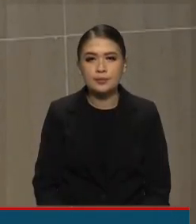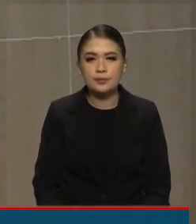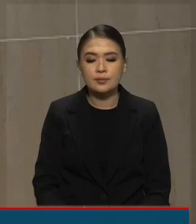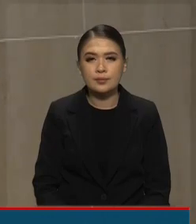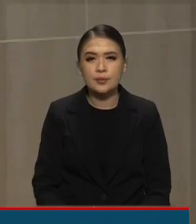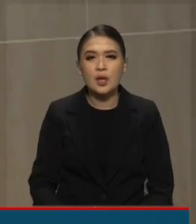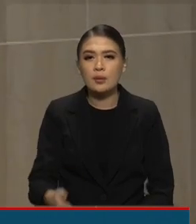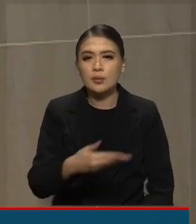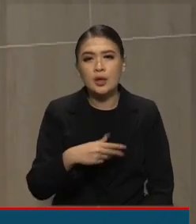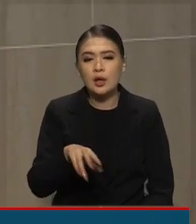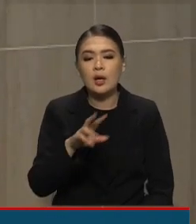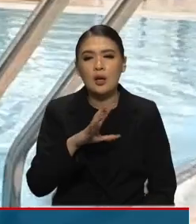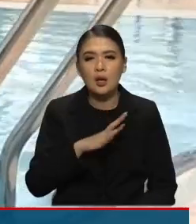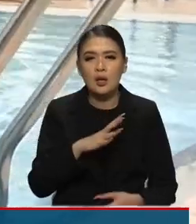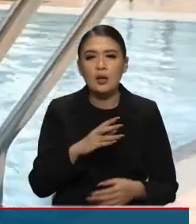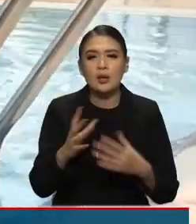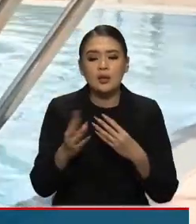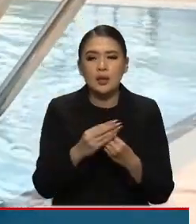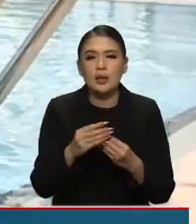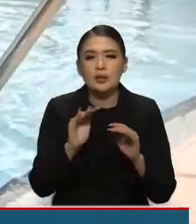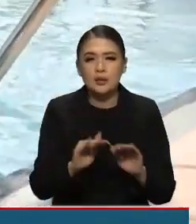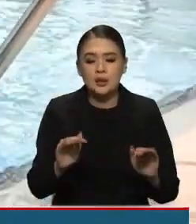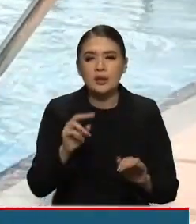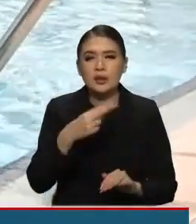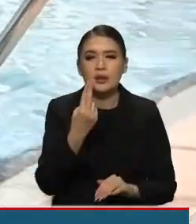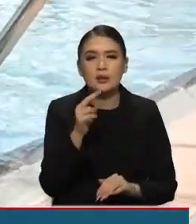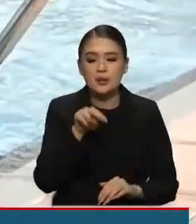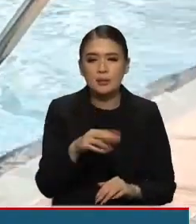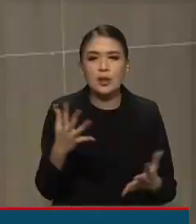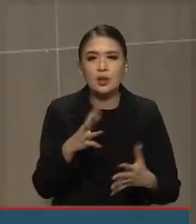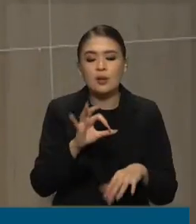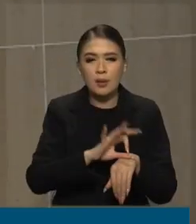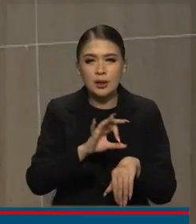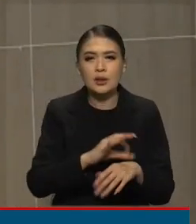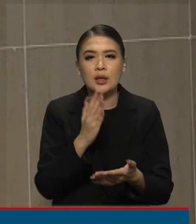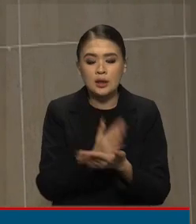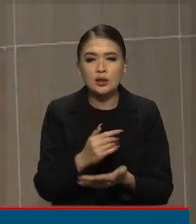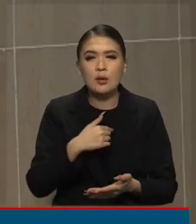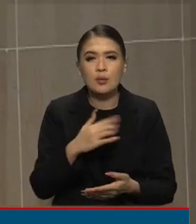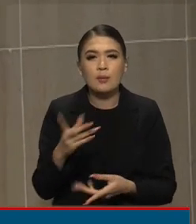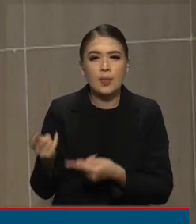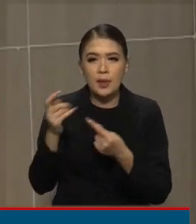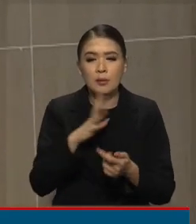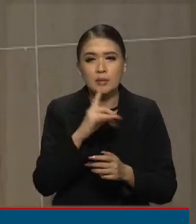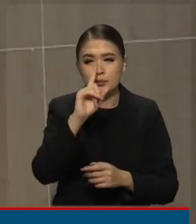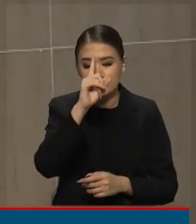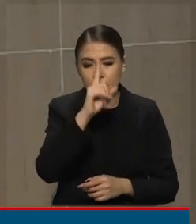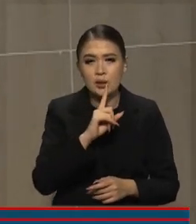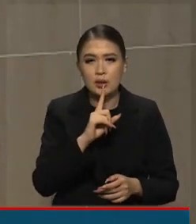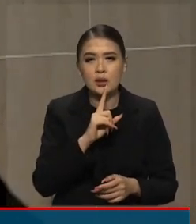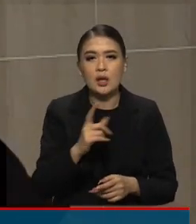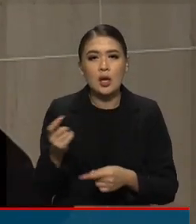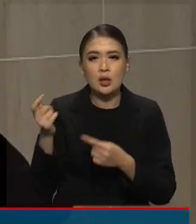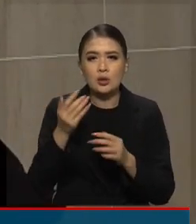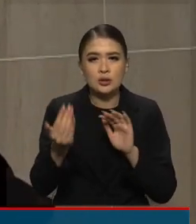Мы работаем с детьми, страдающими ДЦП, и сами видите, какие они подвижные. Этот мальчик, к примеру, к нам пришел полтора месяца назад. Он тогда не мог вообще